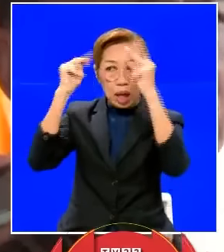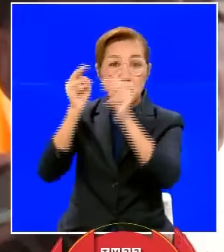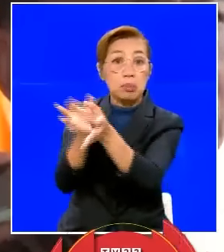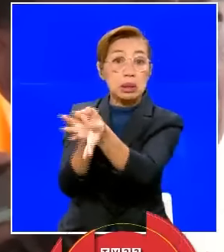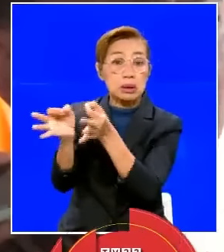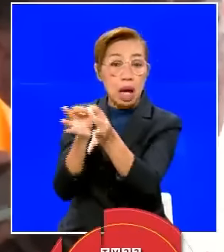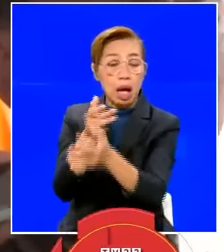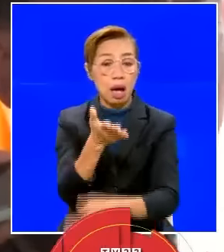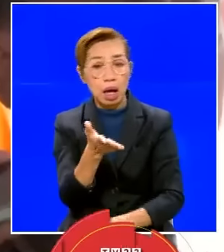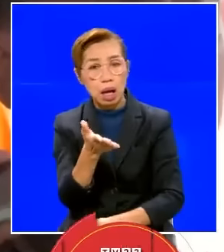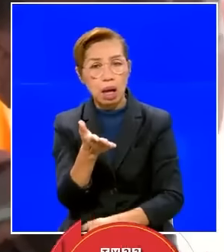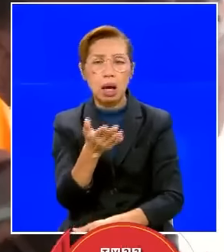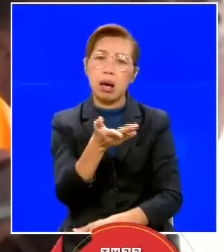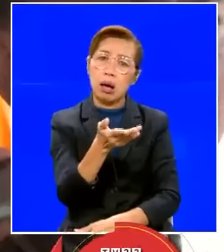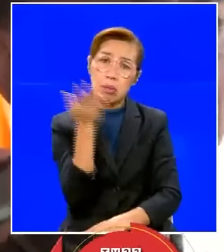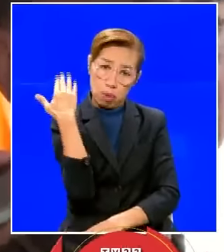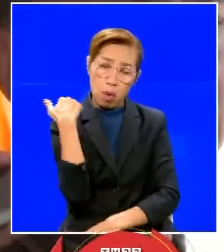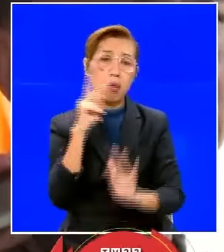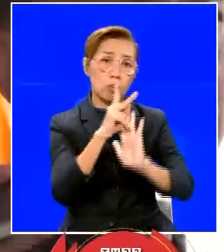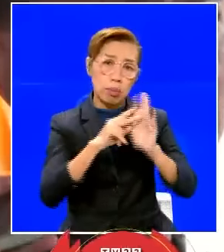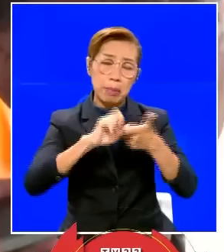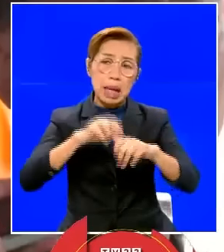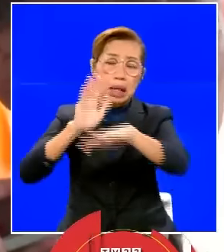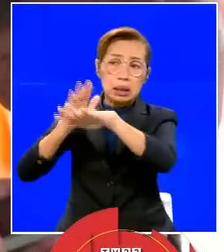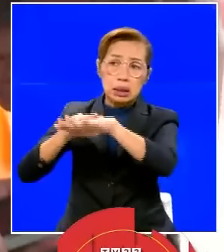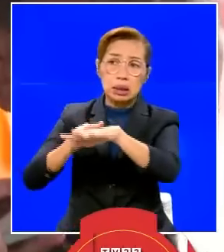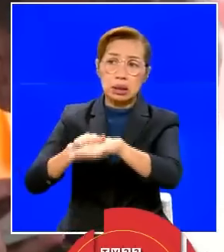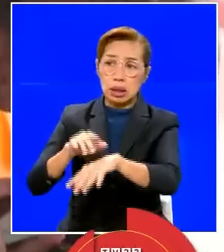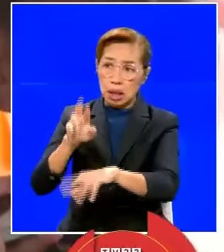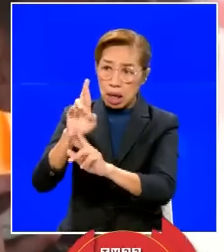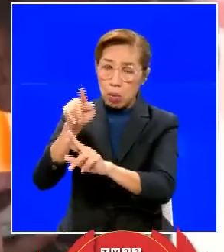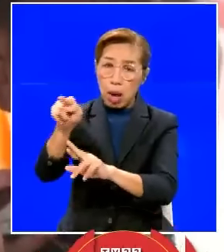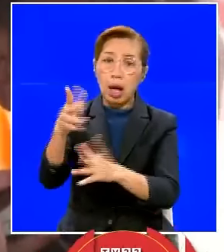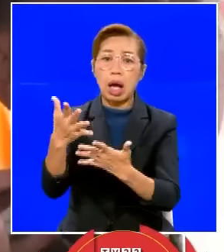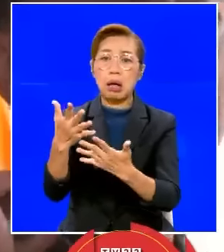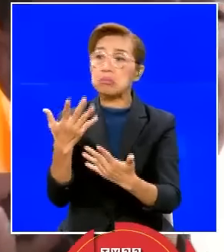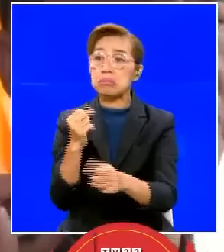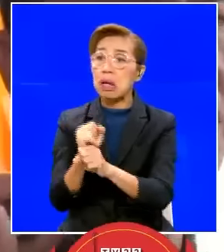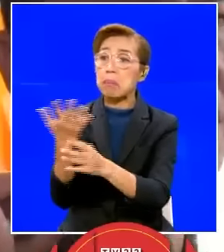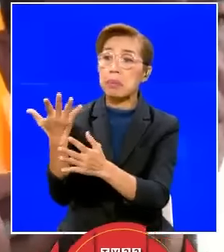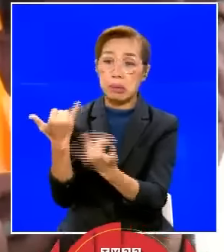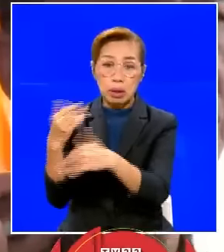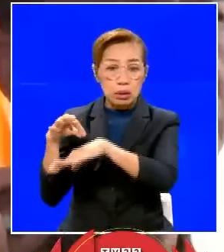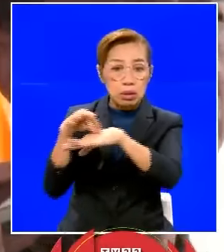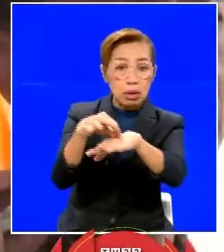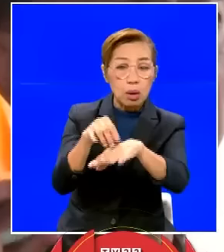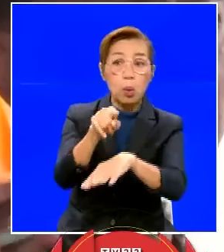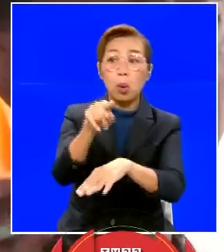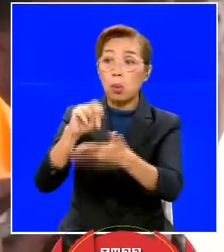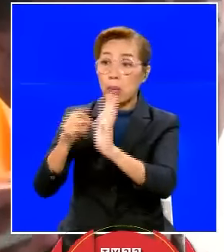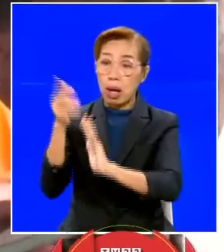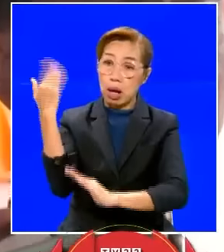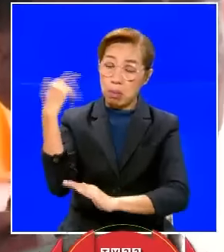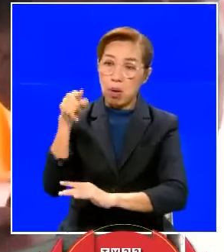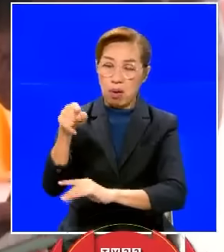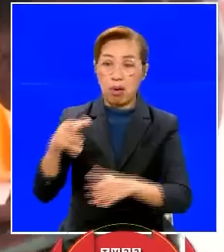ลอดเรื่องปัญหากฎหมายแปลว่าที่สังคมตั้งคำถามว่าเพื่อไทยขาดมือกฎหมายเข้าใจถูกแล้วใช่ไห ม เลยต้องไปอาศัยอาจ